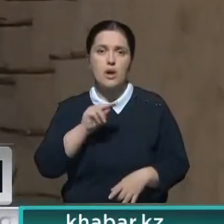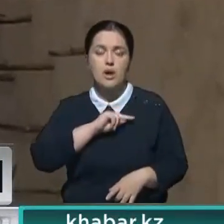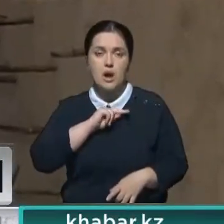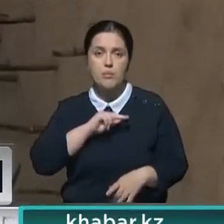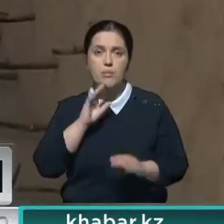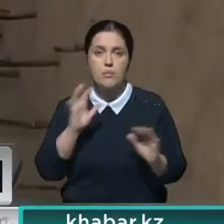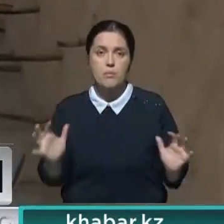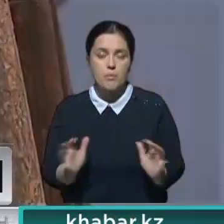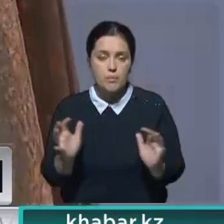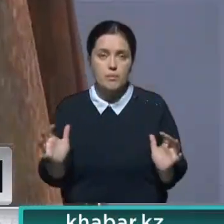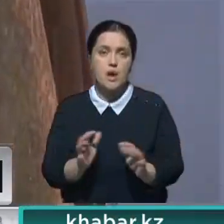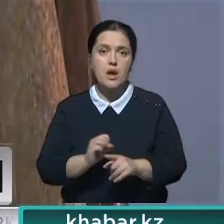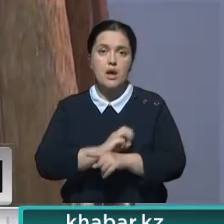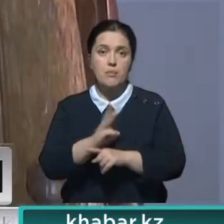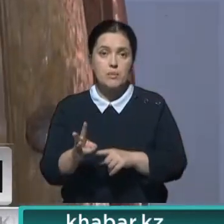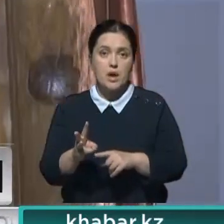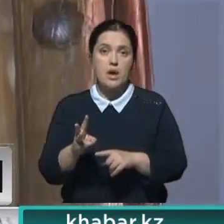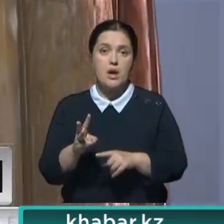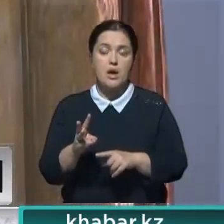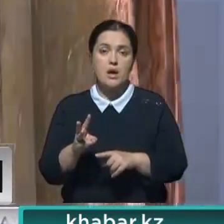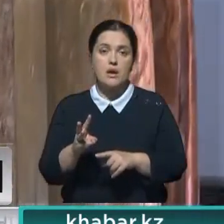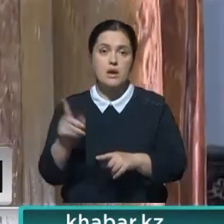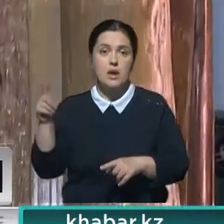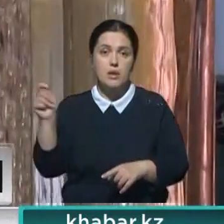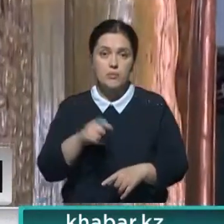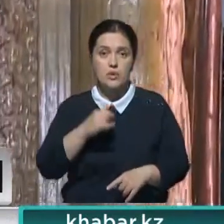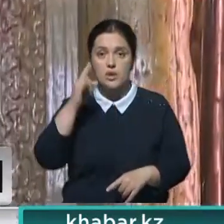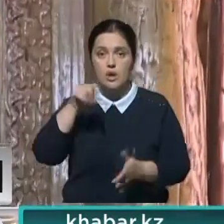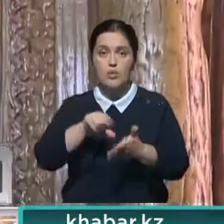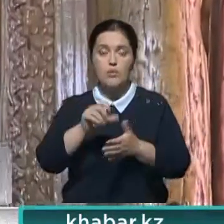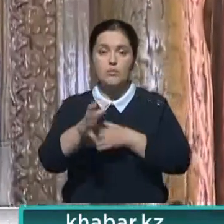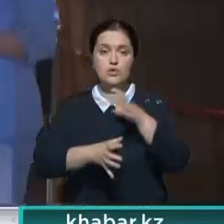обеспечению сохранности мавзолея, а глава ЮНЕСКО, отмечу, прибыла в нашу страну для